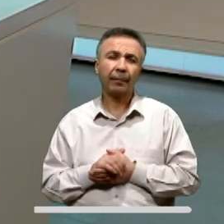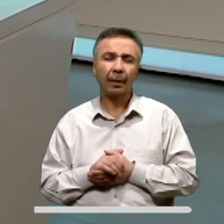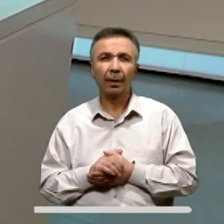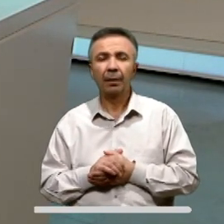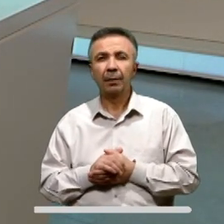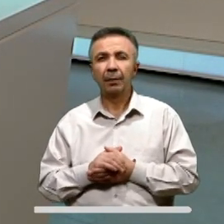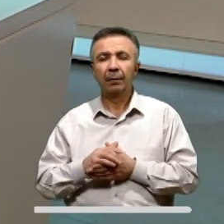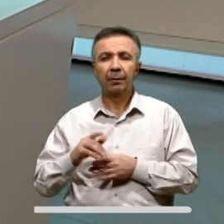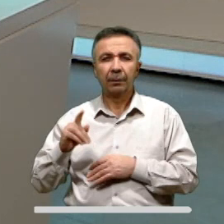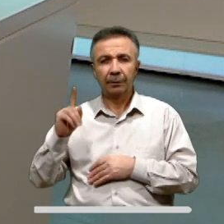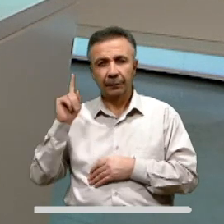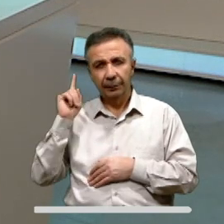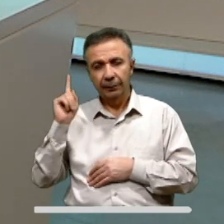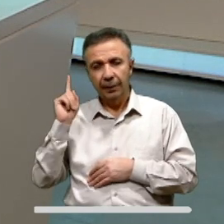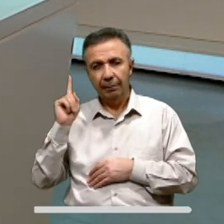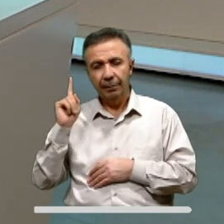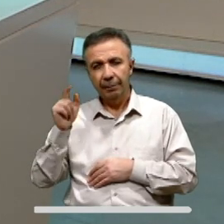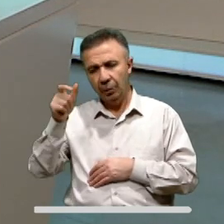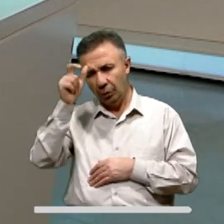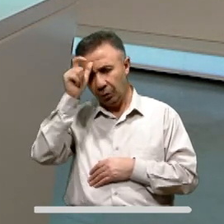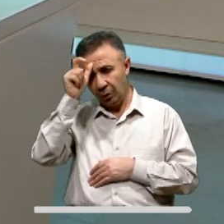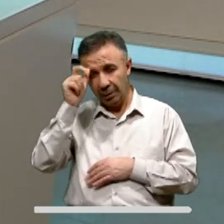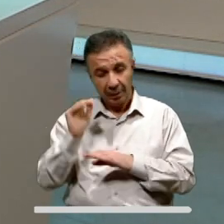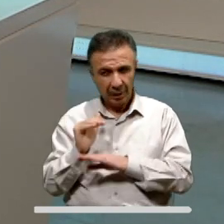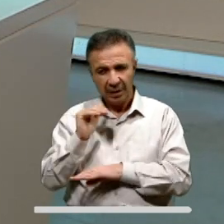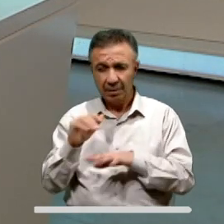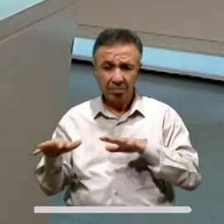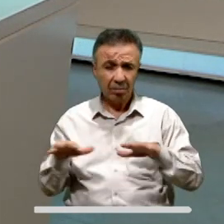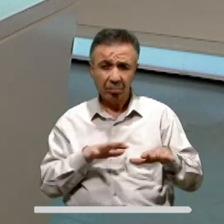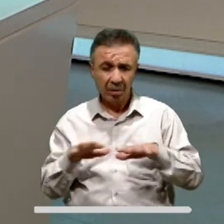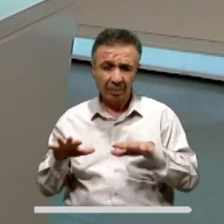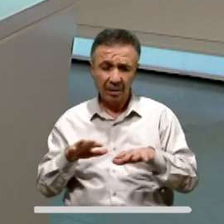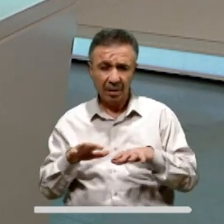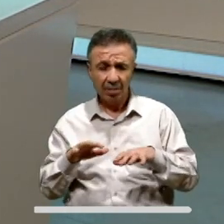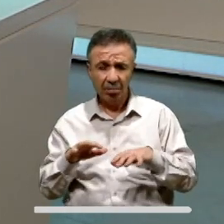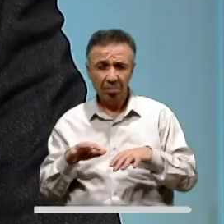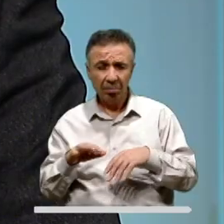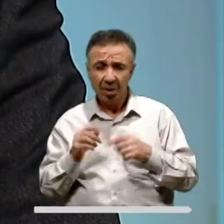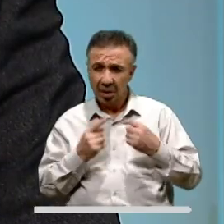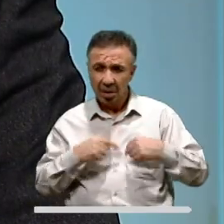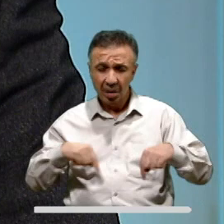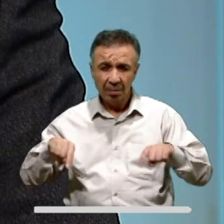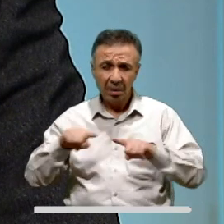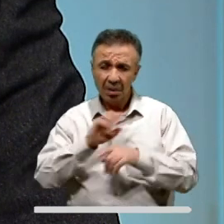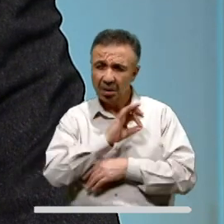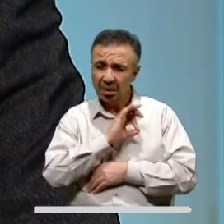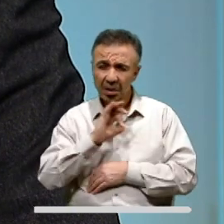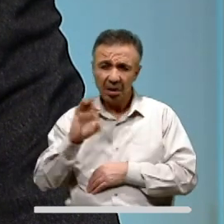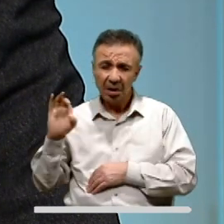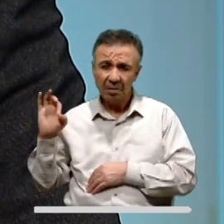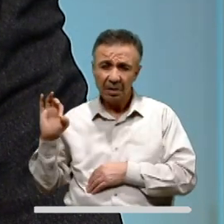Rabbim bu ülkemizde yaşadığımız afeti ne bize ne de hiçbir